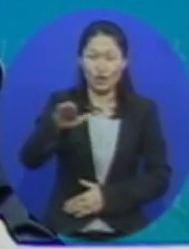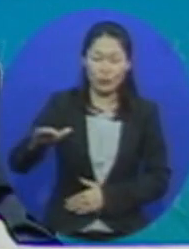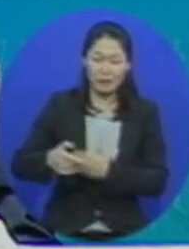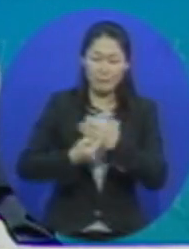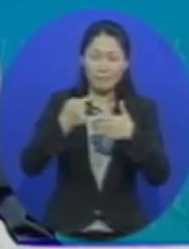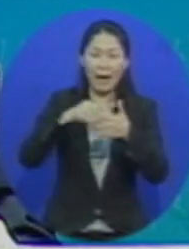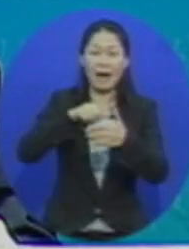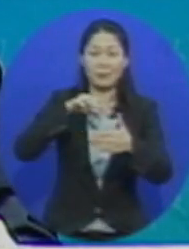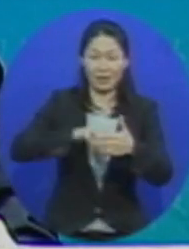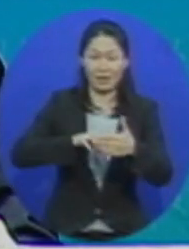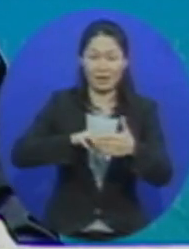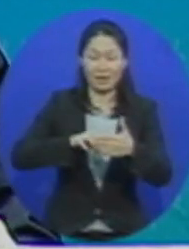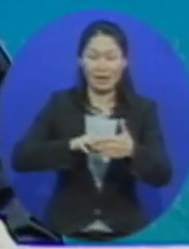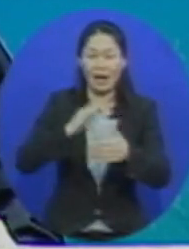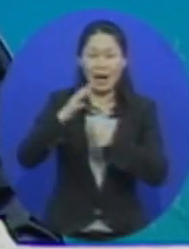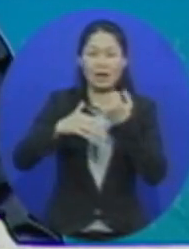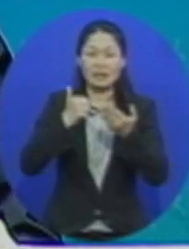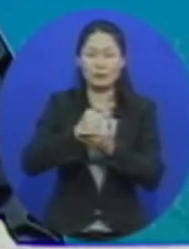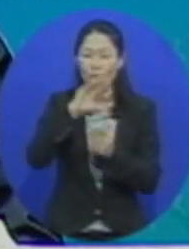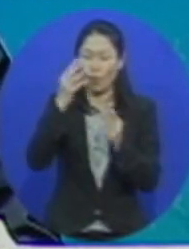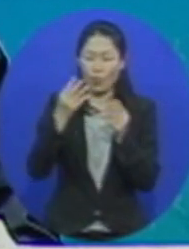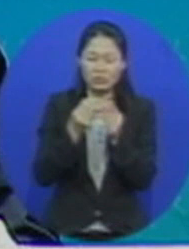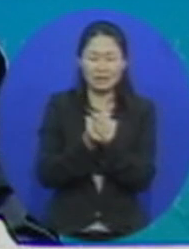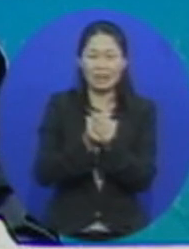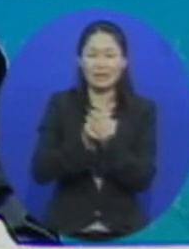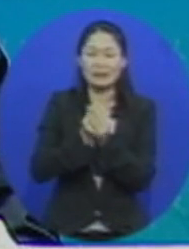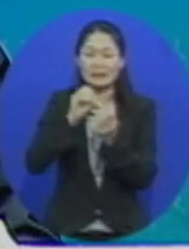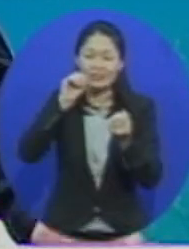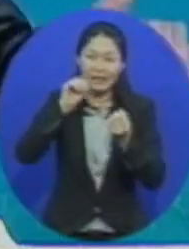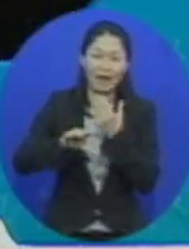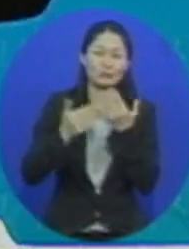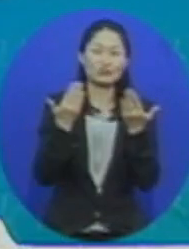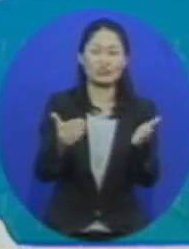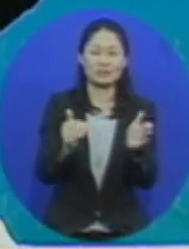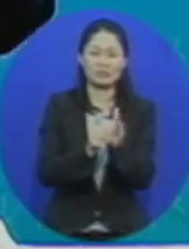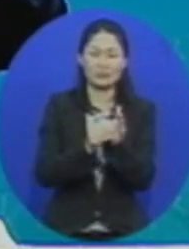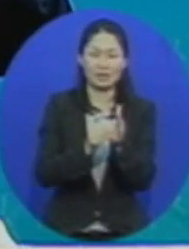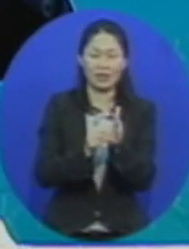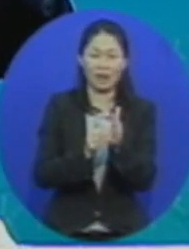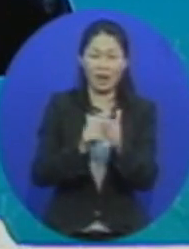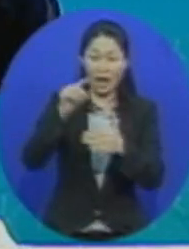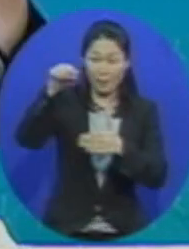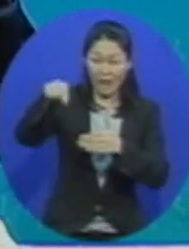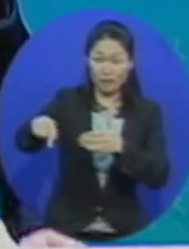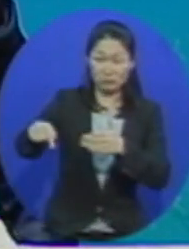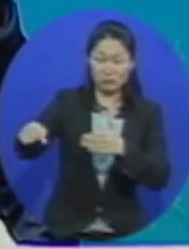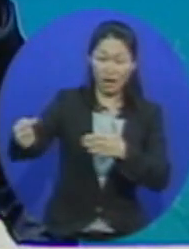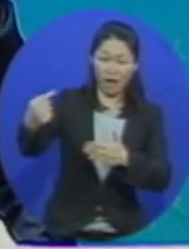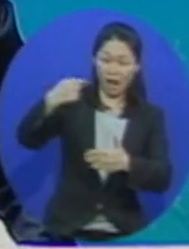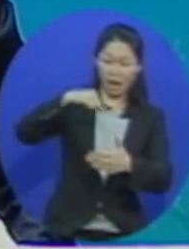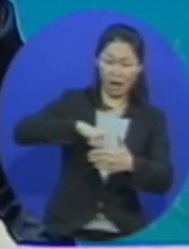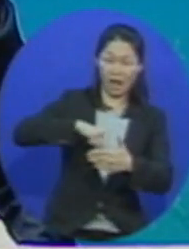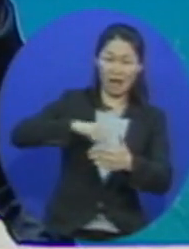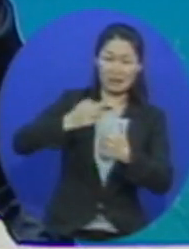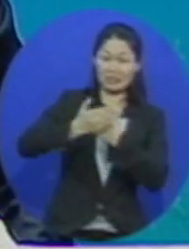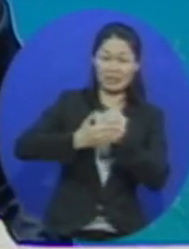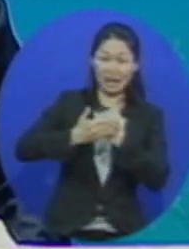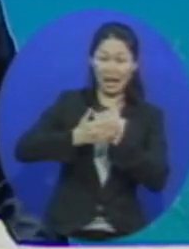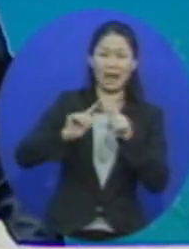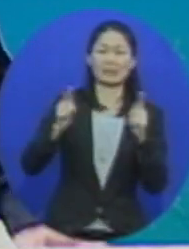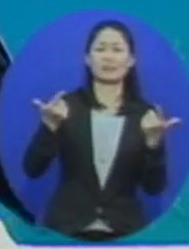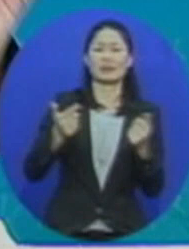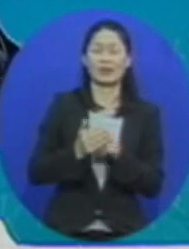마음에 하나님이 완전한 답을 주셨어요 바깥에서부터 은혜가 오는게 아닙니다